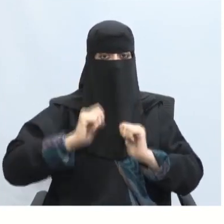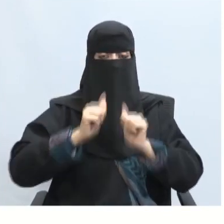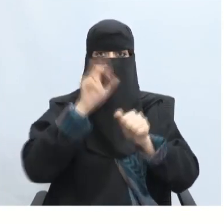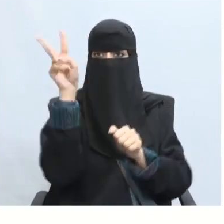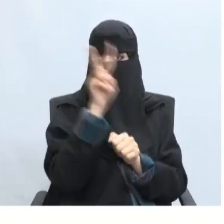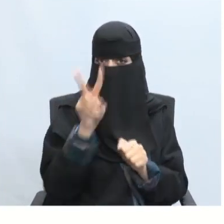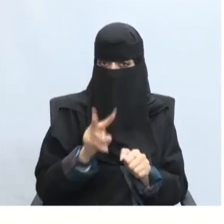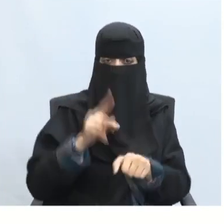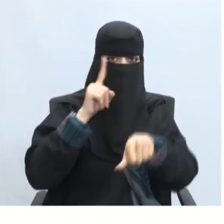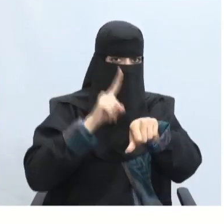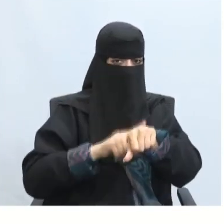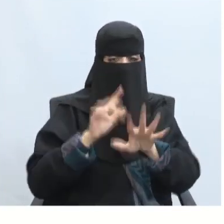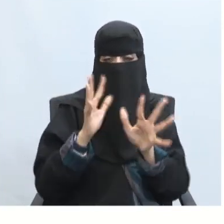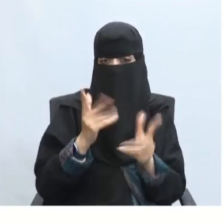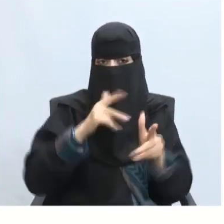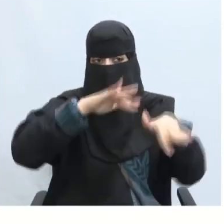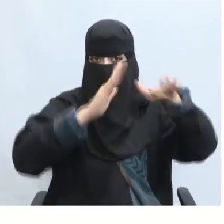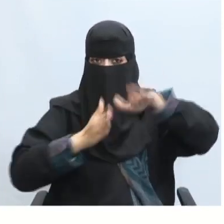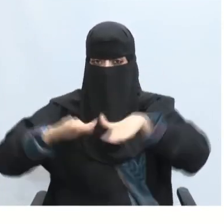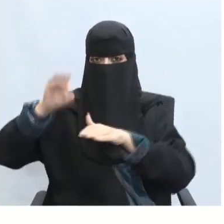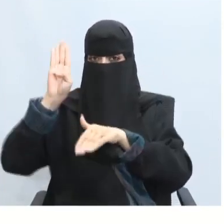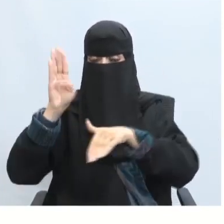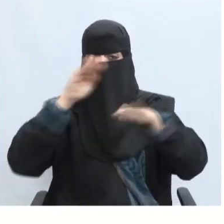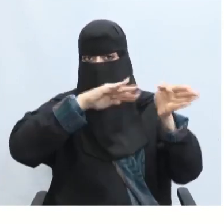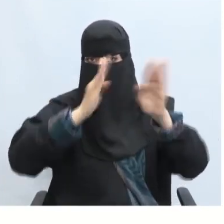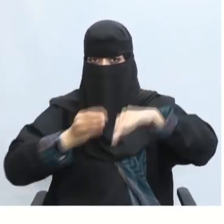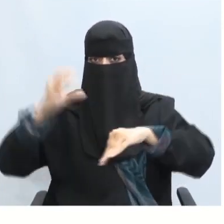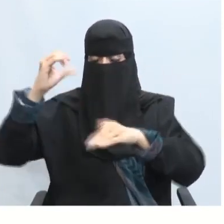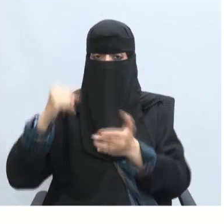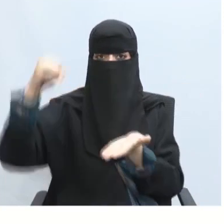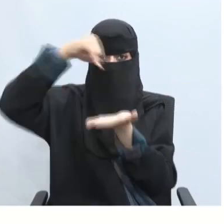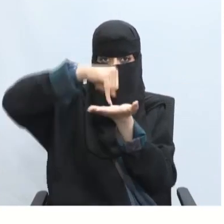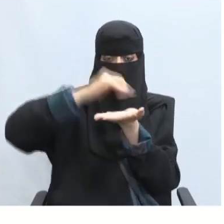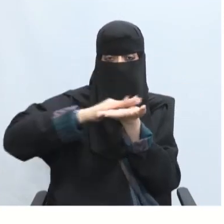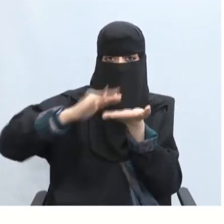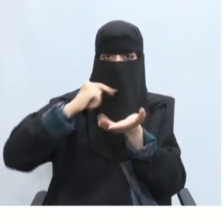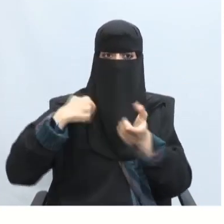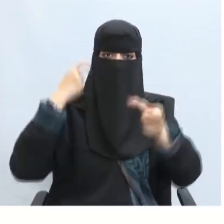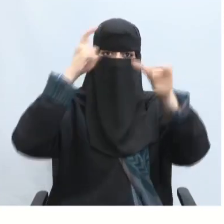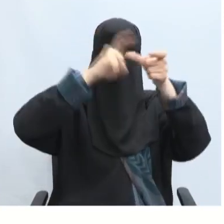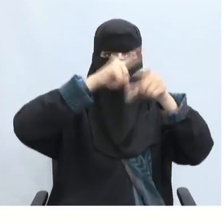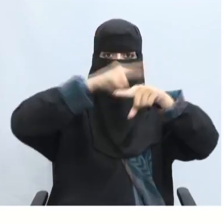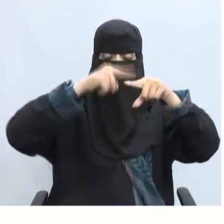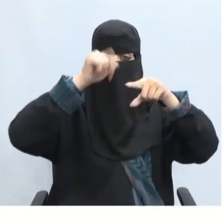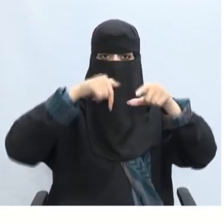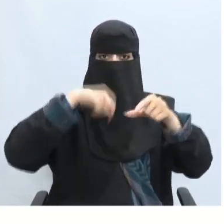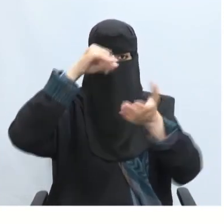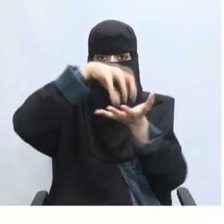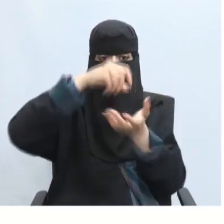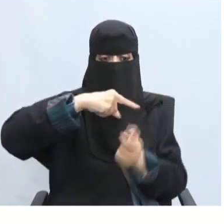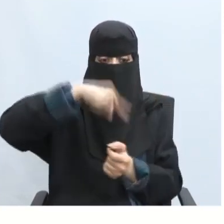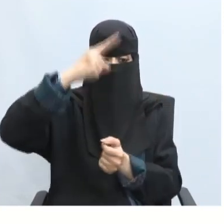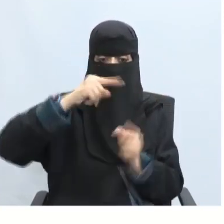الذي استغرقته امواج البي والاس من المركز السطحي الى محطه الرسد باستعمال رسوم